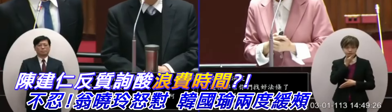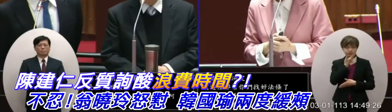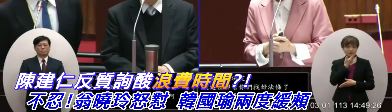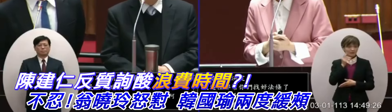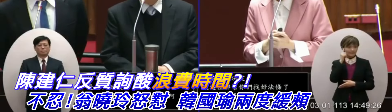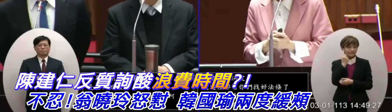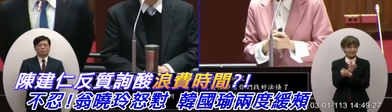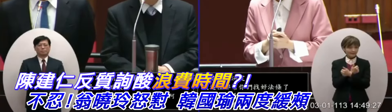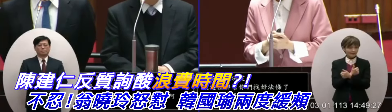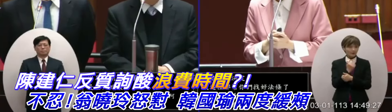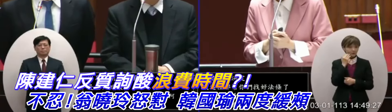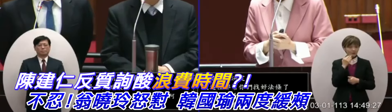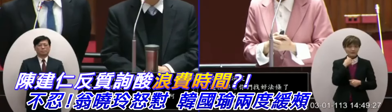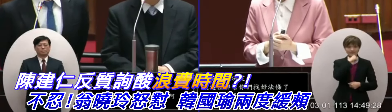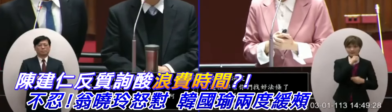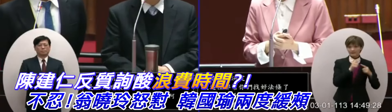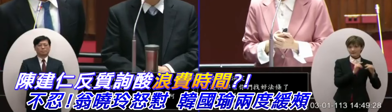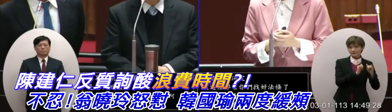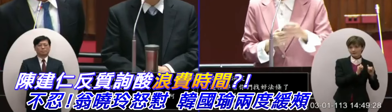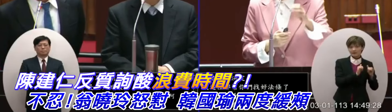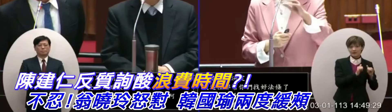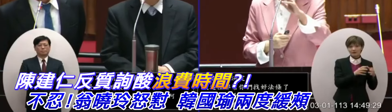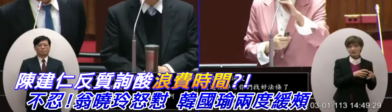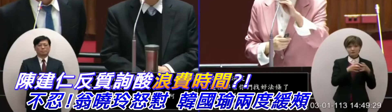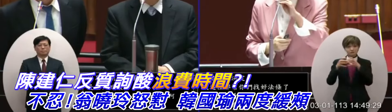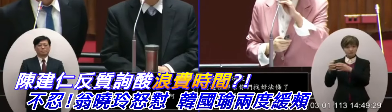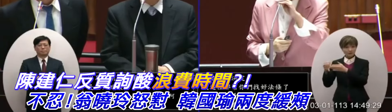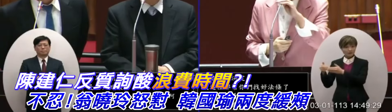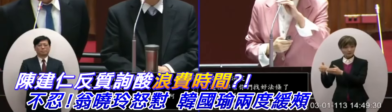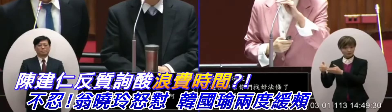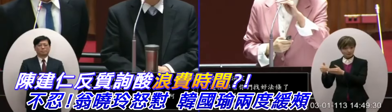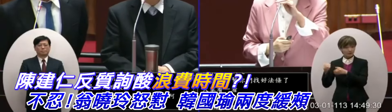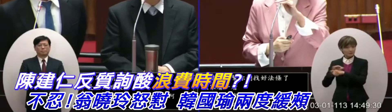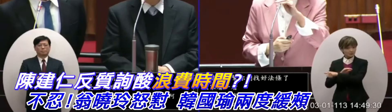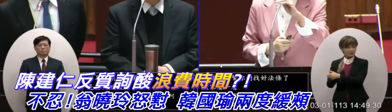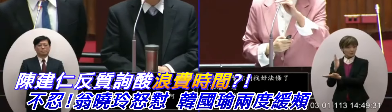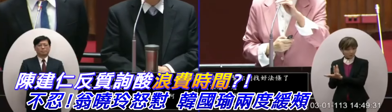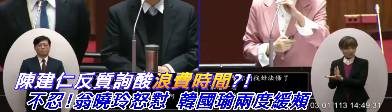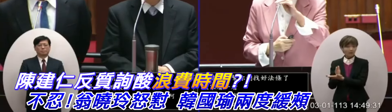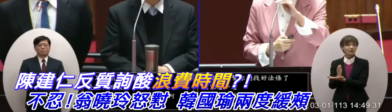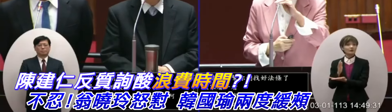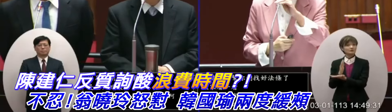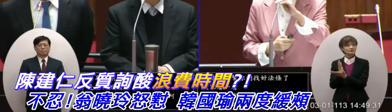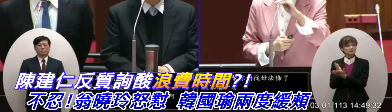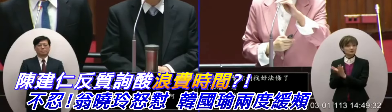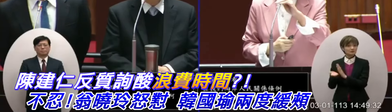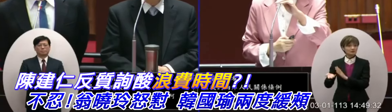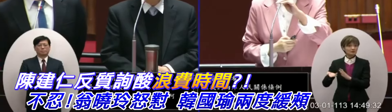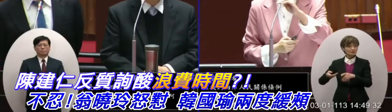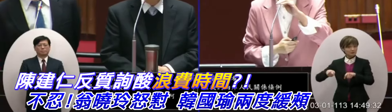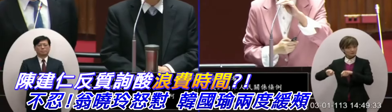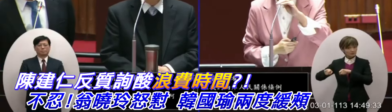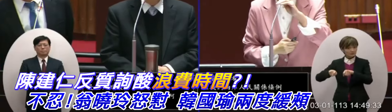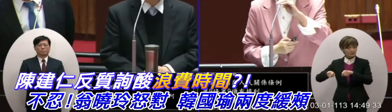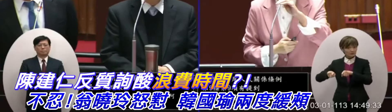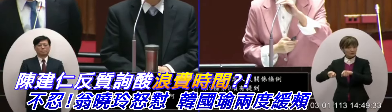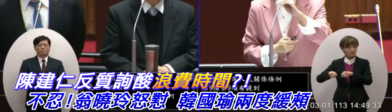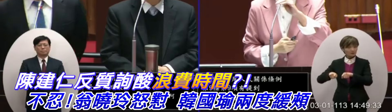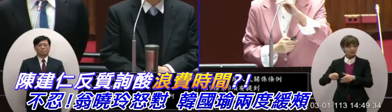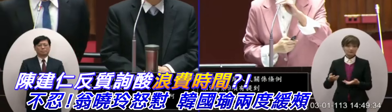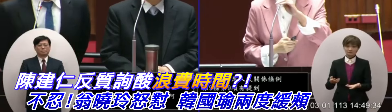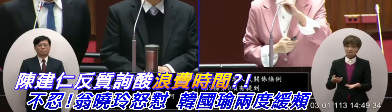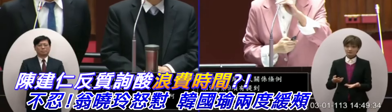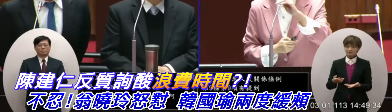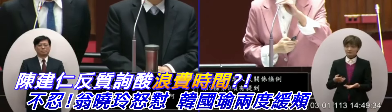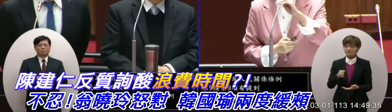地区进入人民进入大陆地区才行禁止限制或其他必要的措施，那么也请你们